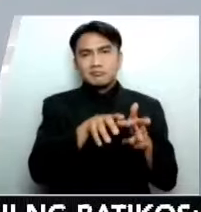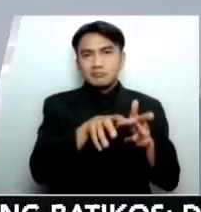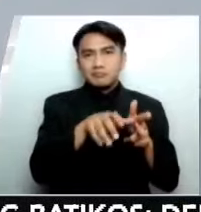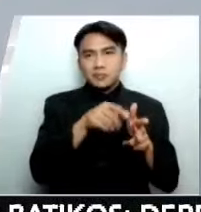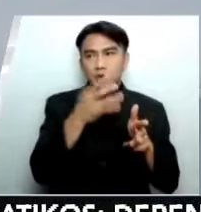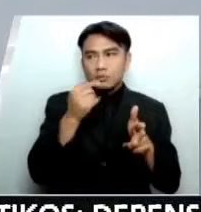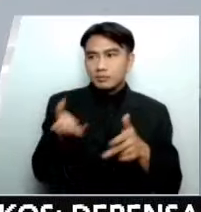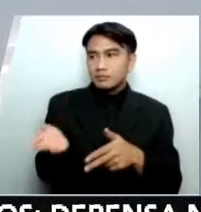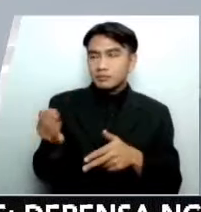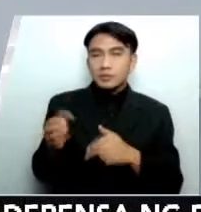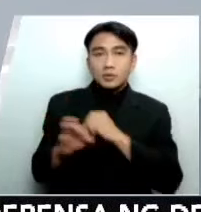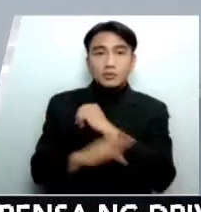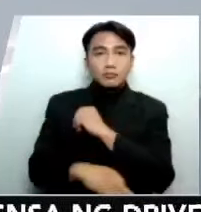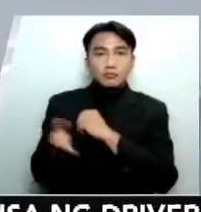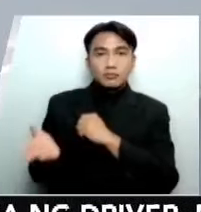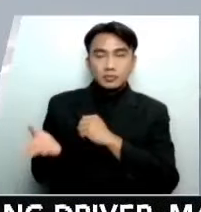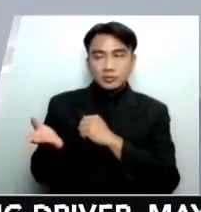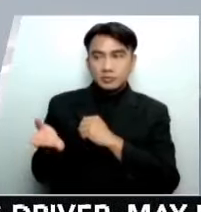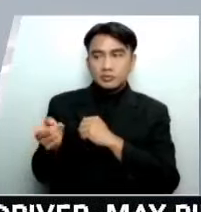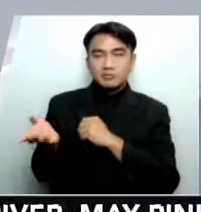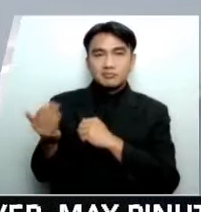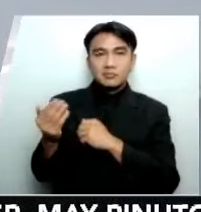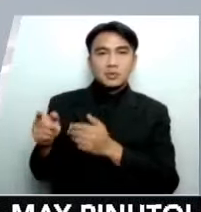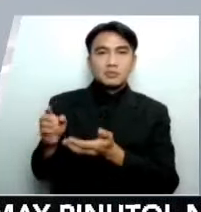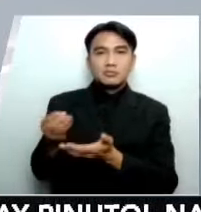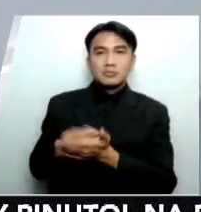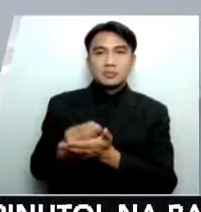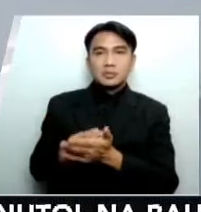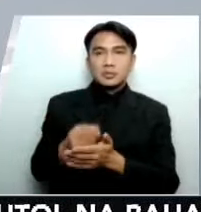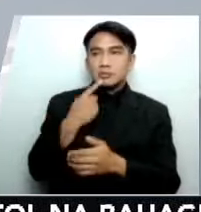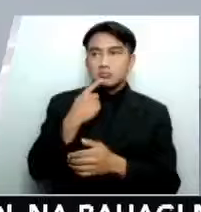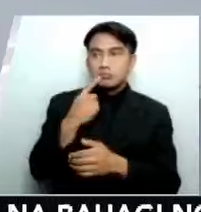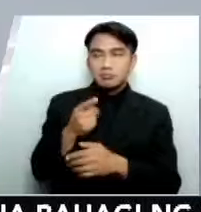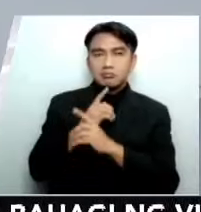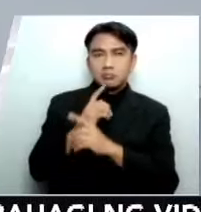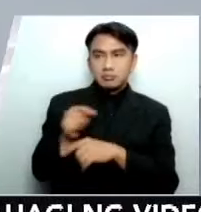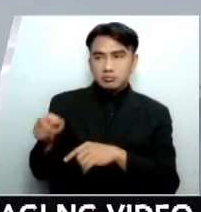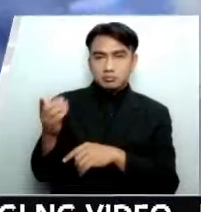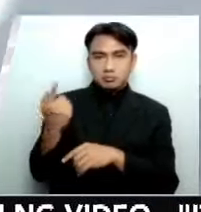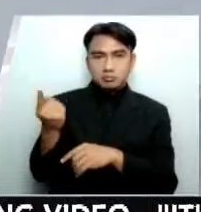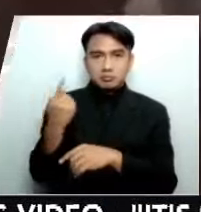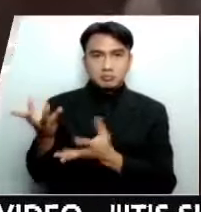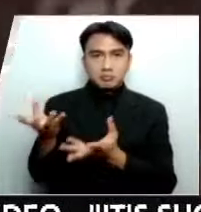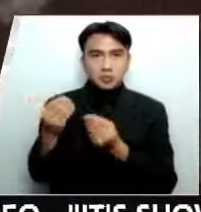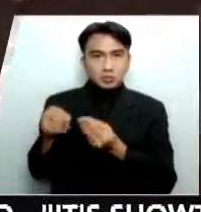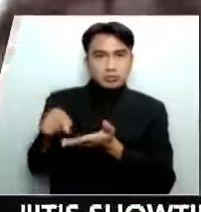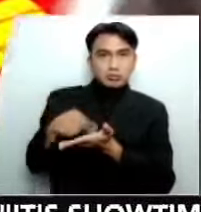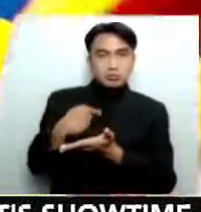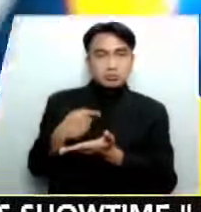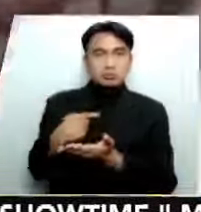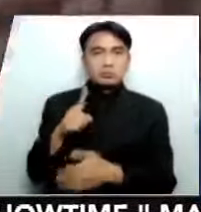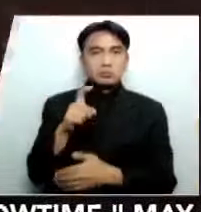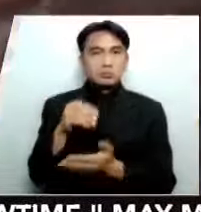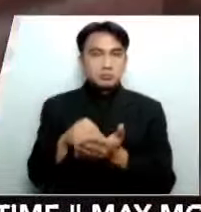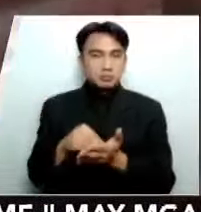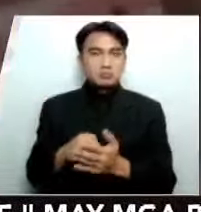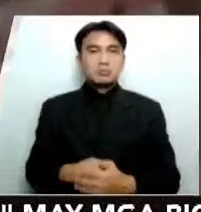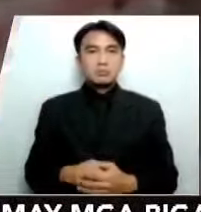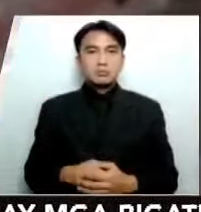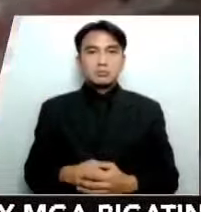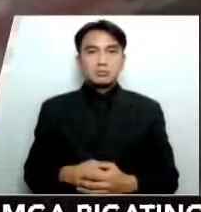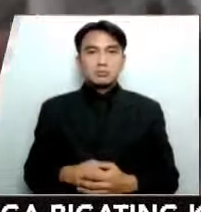Depensa naman niya ang pasahero ang nag-alok magbayad ng 1,000. Narito ang aking report. You say 250, turn